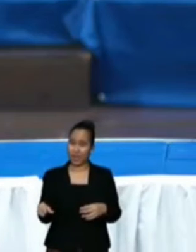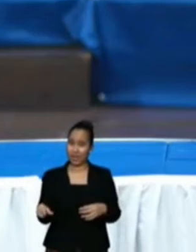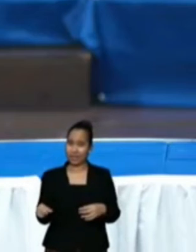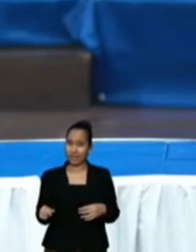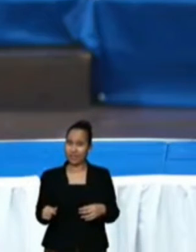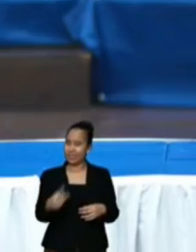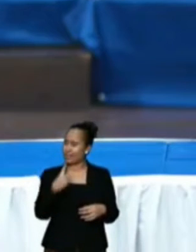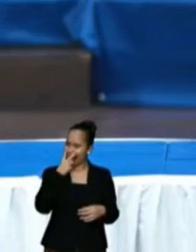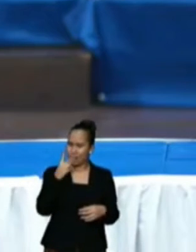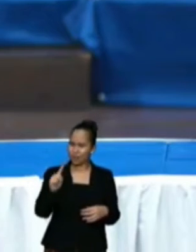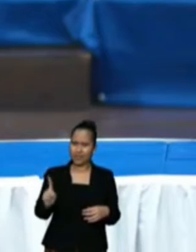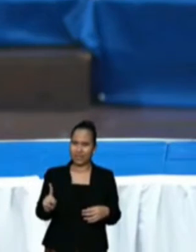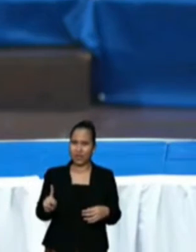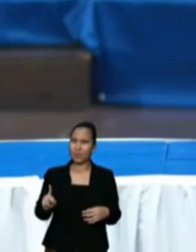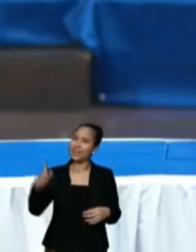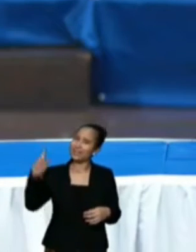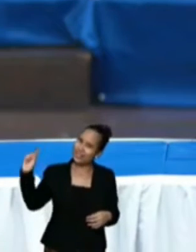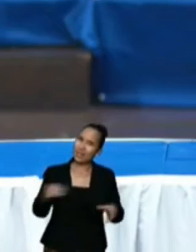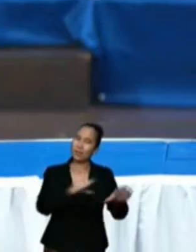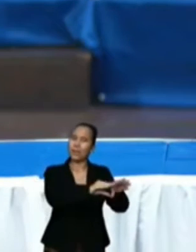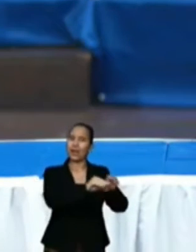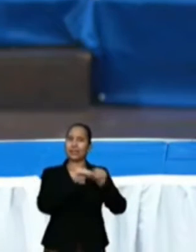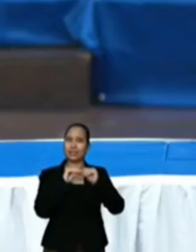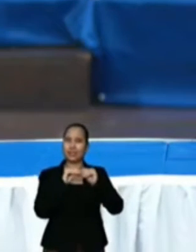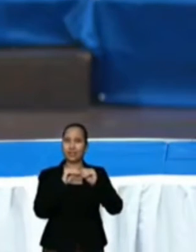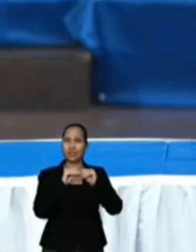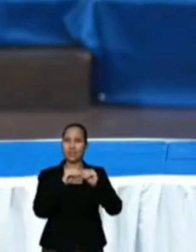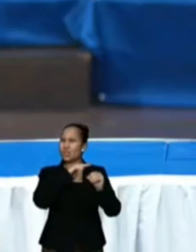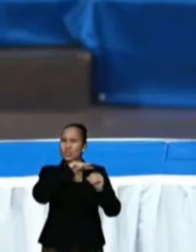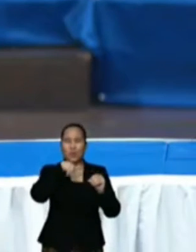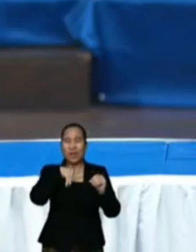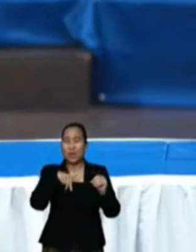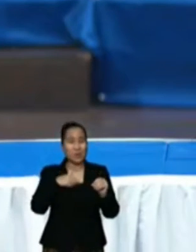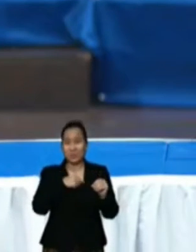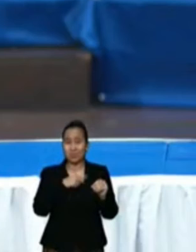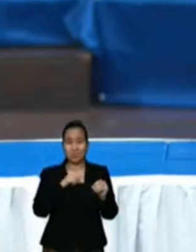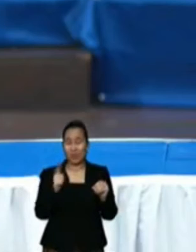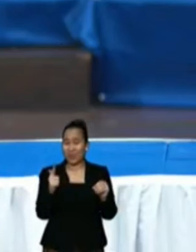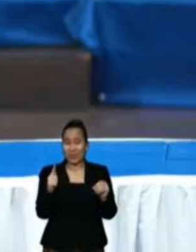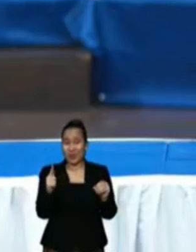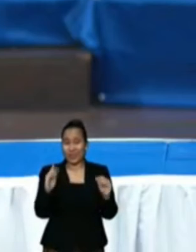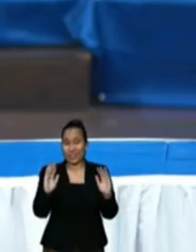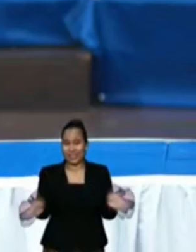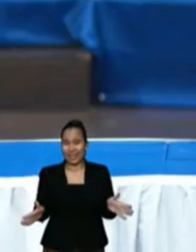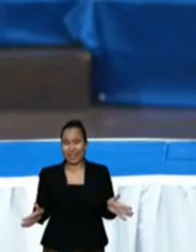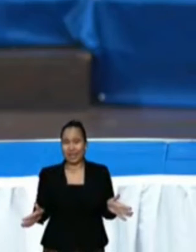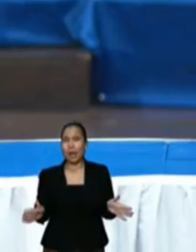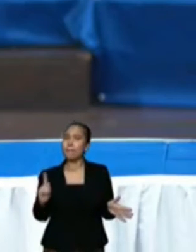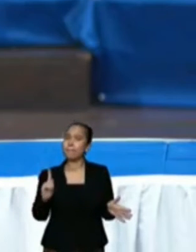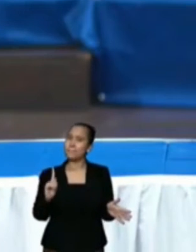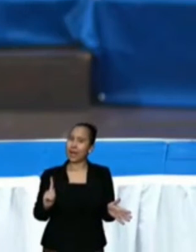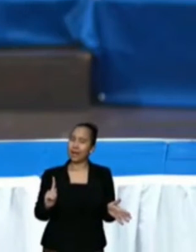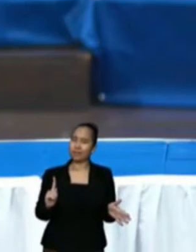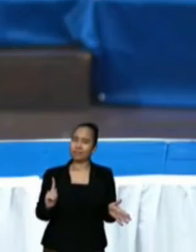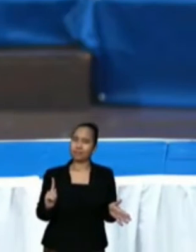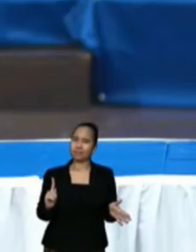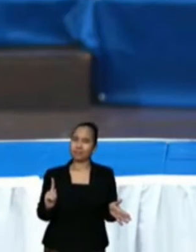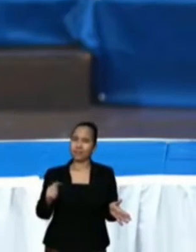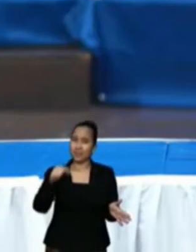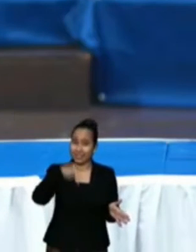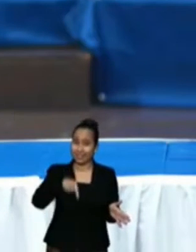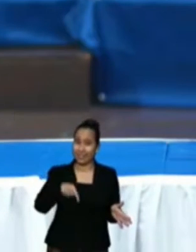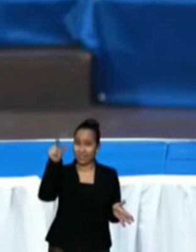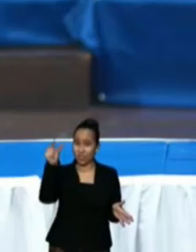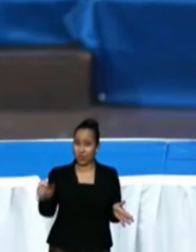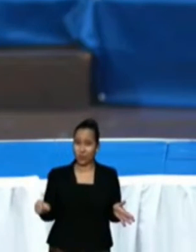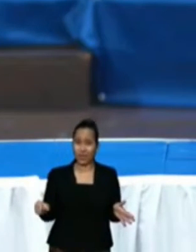een spoedmaatregel is, hebben we natuurlijk niet alle voorbereidingen kunnen treffen. Feit is wel, dus voor deze week,